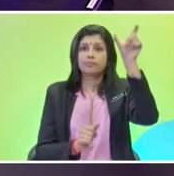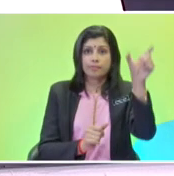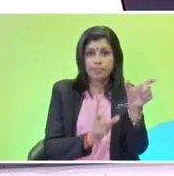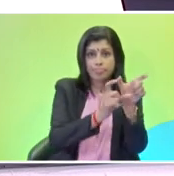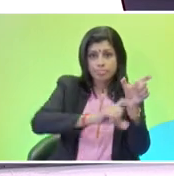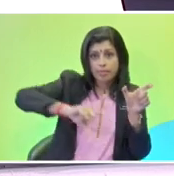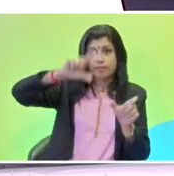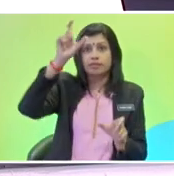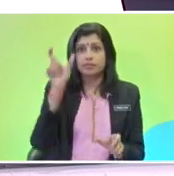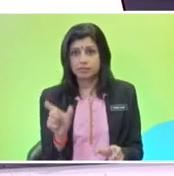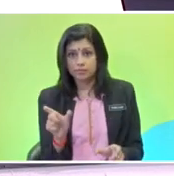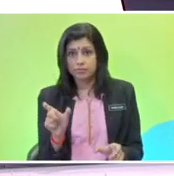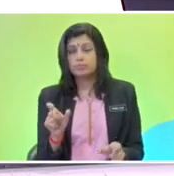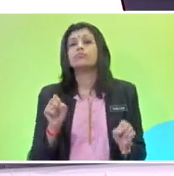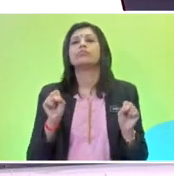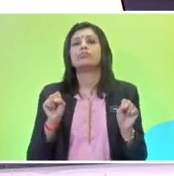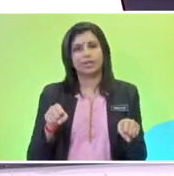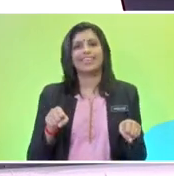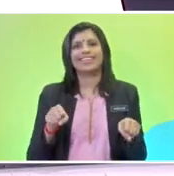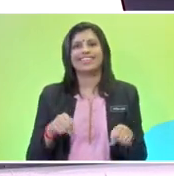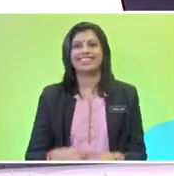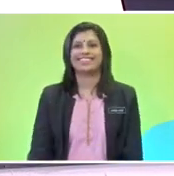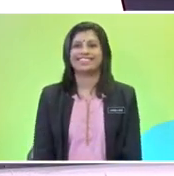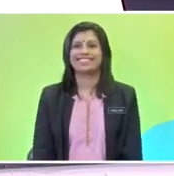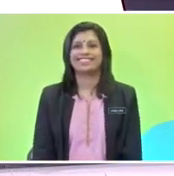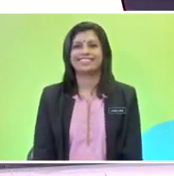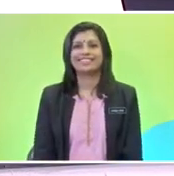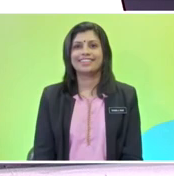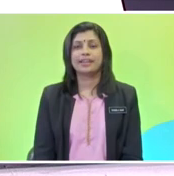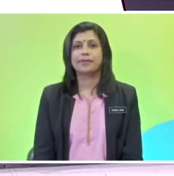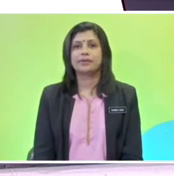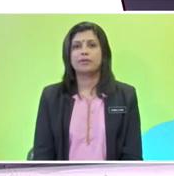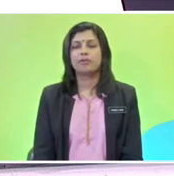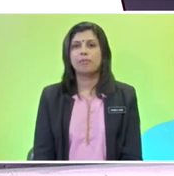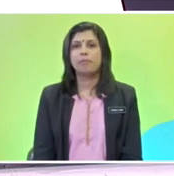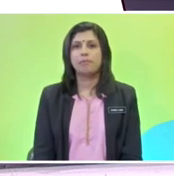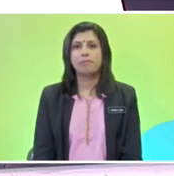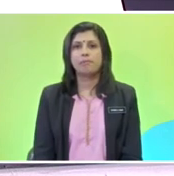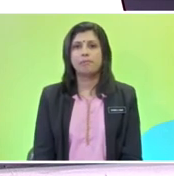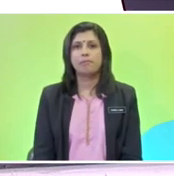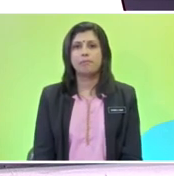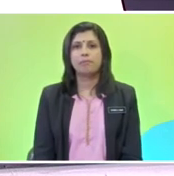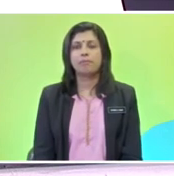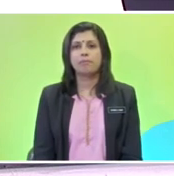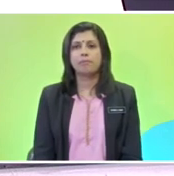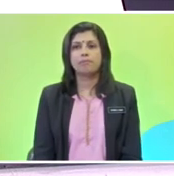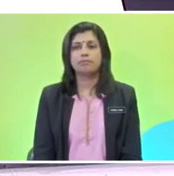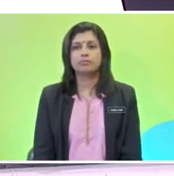kerana ini boleh membuka jalan kepada anak-anak kita mencapai tahap penguasaan yang